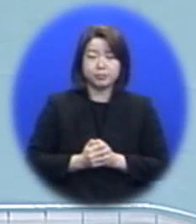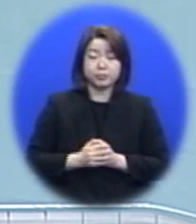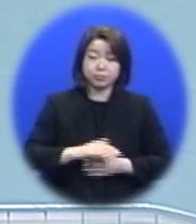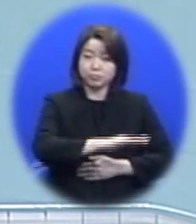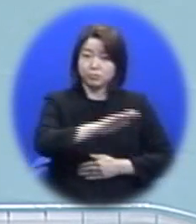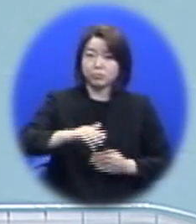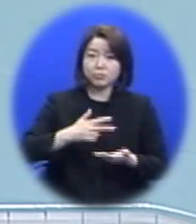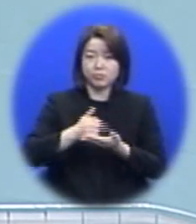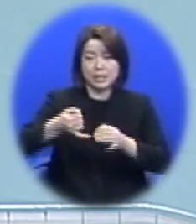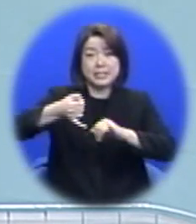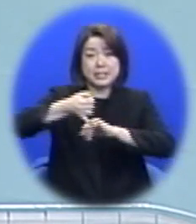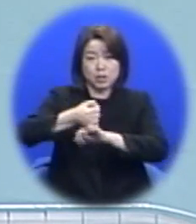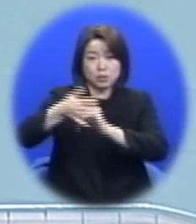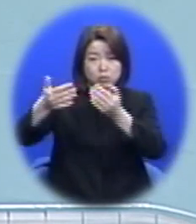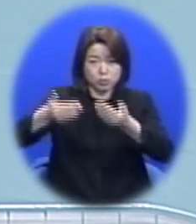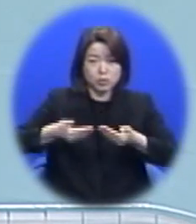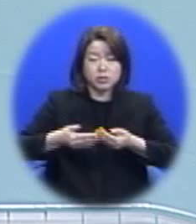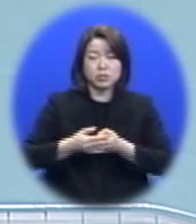우리 주님은 약속하셨습니다.